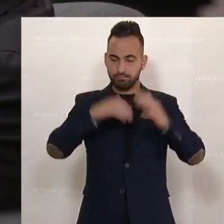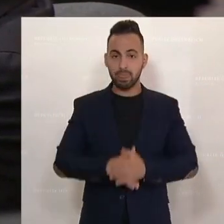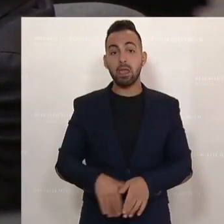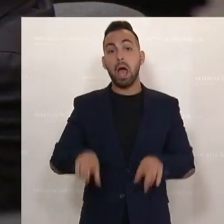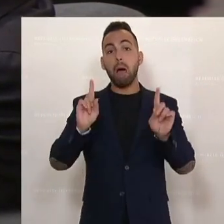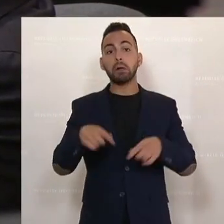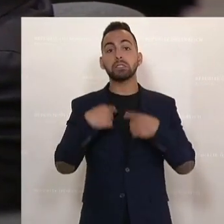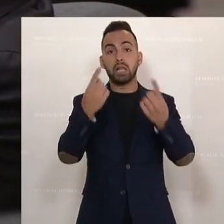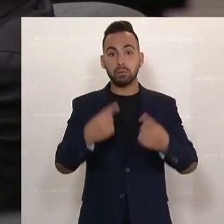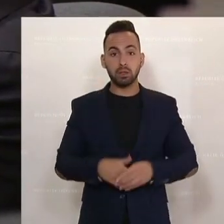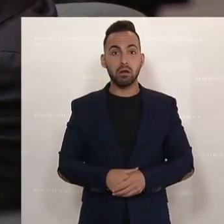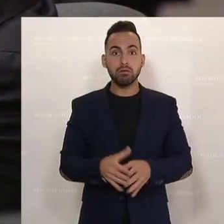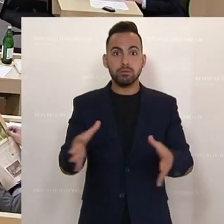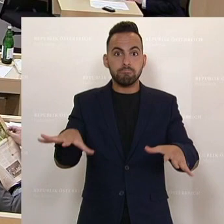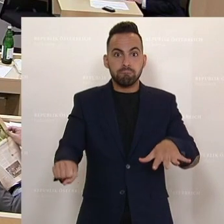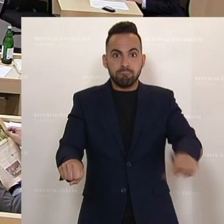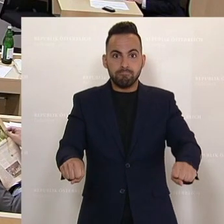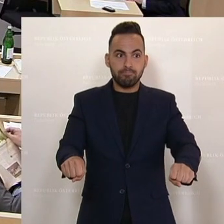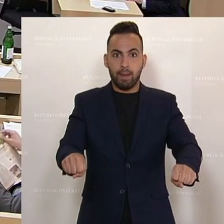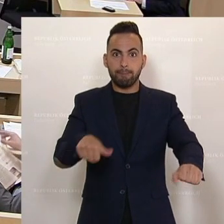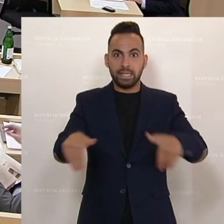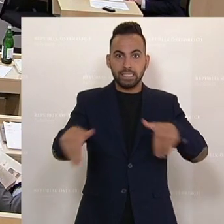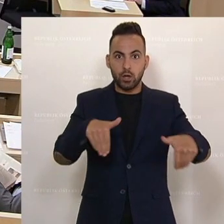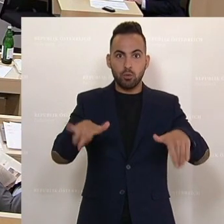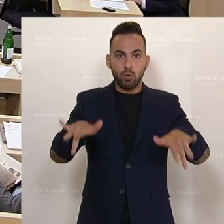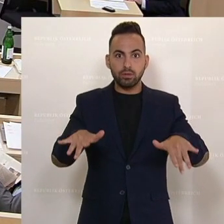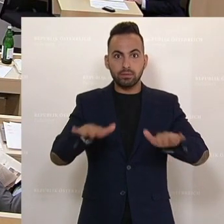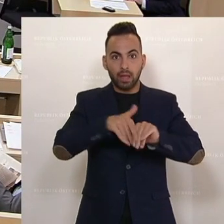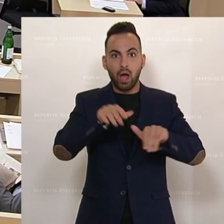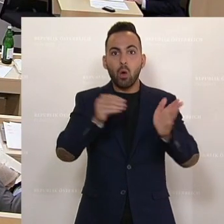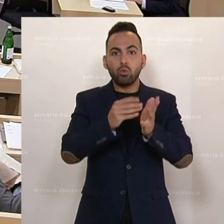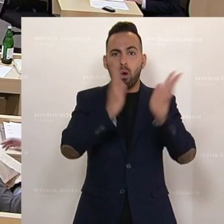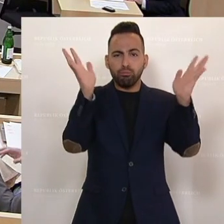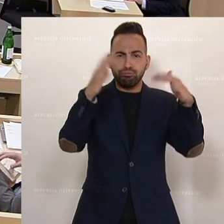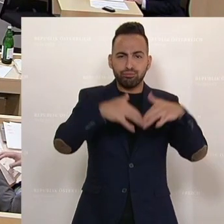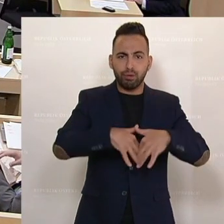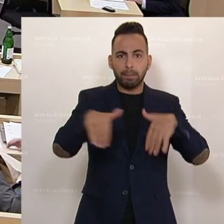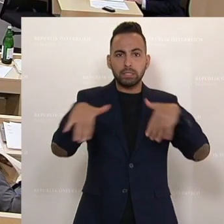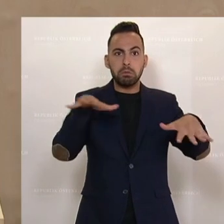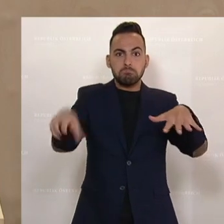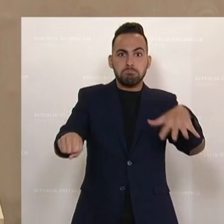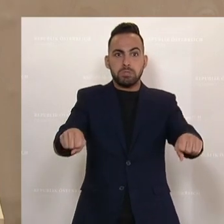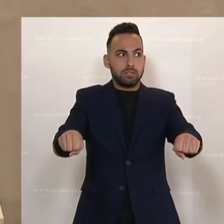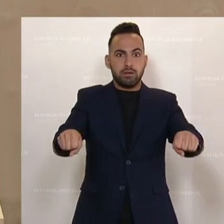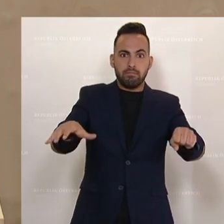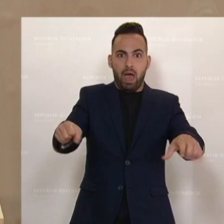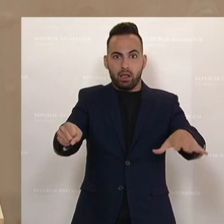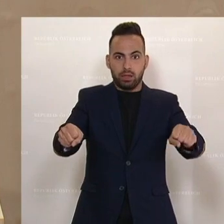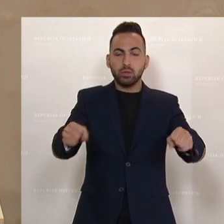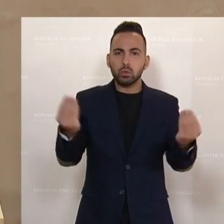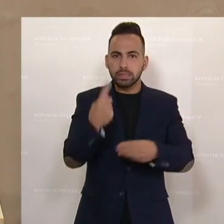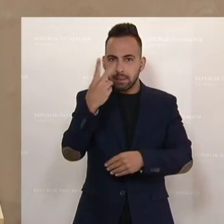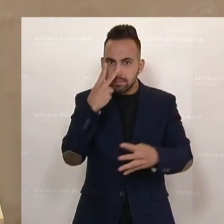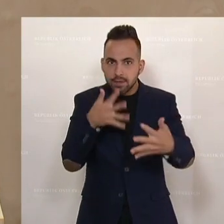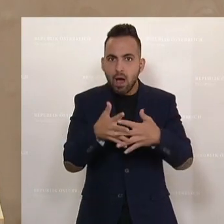Aber Sie klammern sich an Ihre Ministerien oder die Ruinen, die davon noch übrig sind, weil Sie längst durchschaut haben, dass